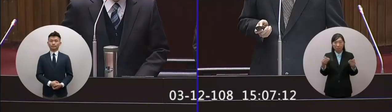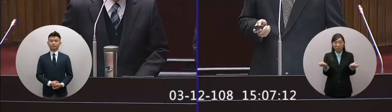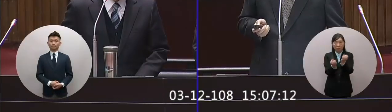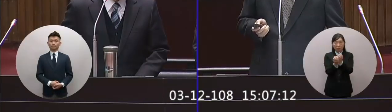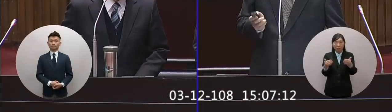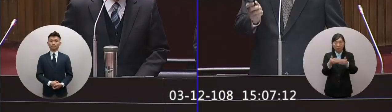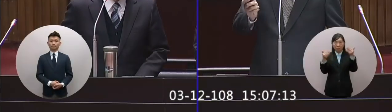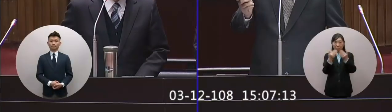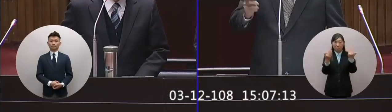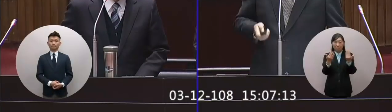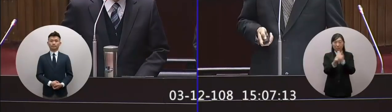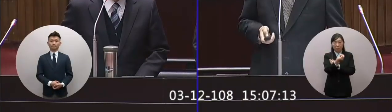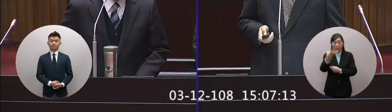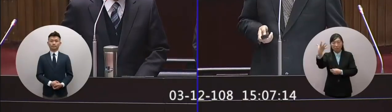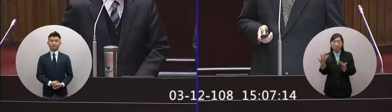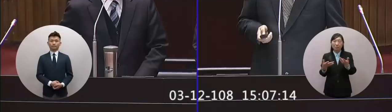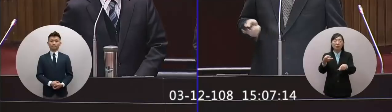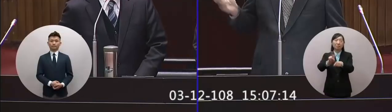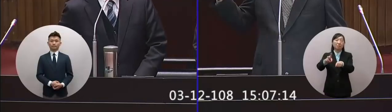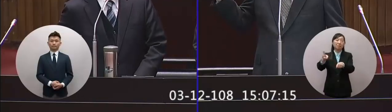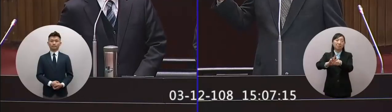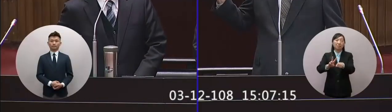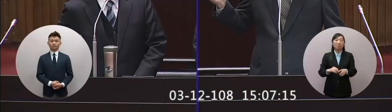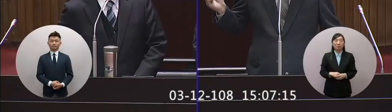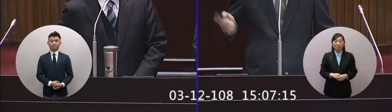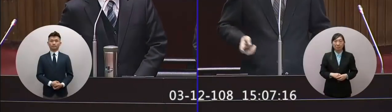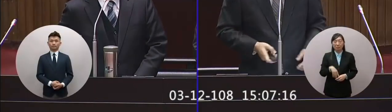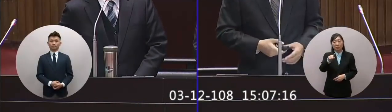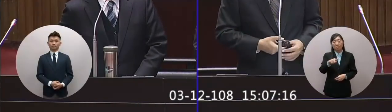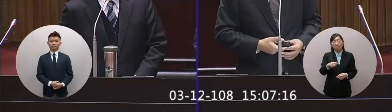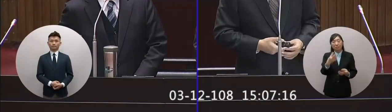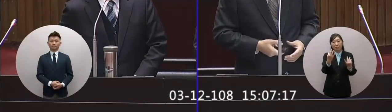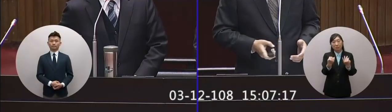的成长，将近是2到3倍，这个数字就非常的